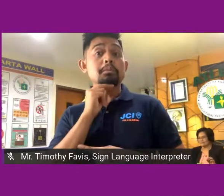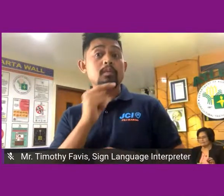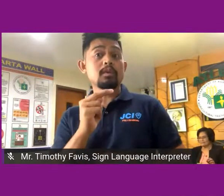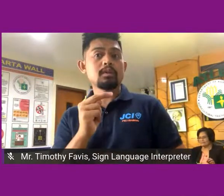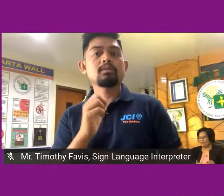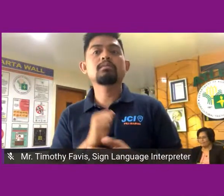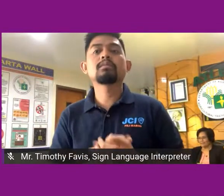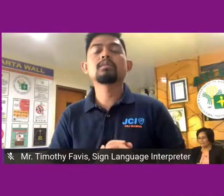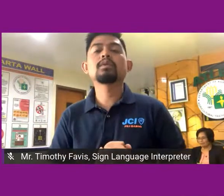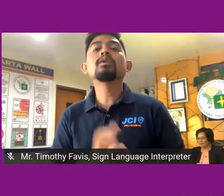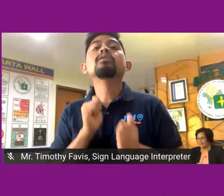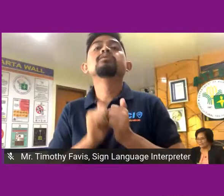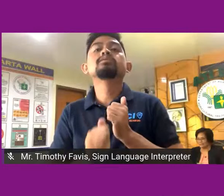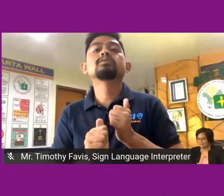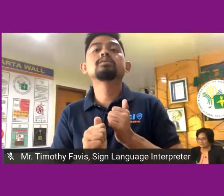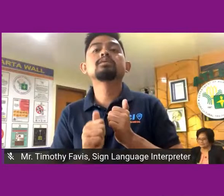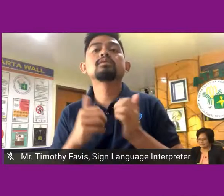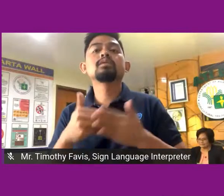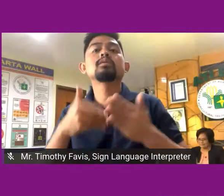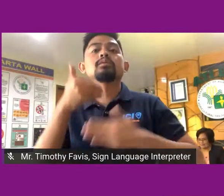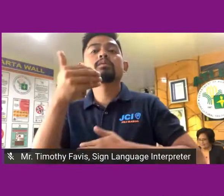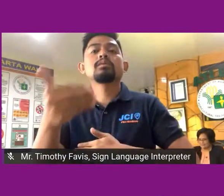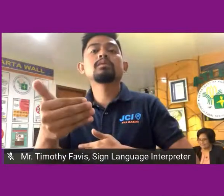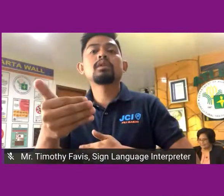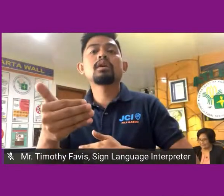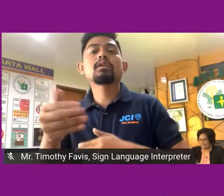next topic that we, ay the next